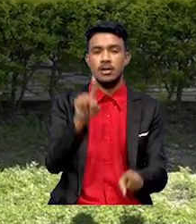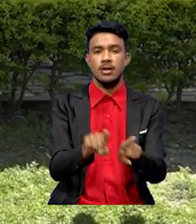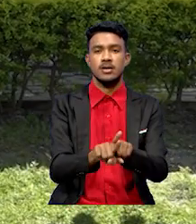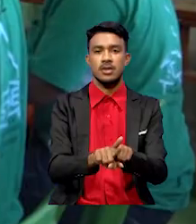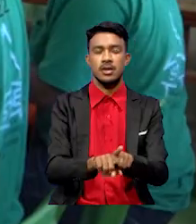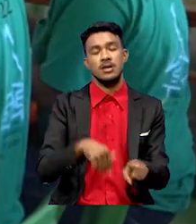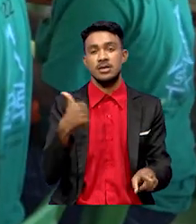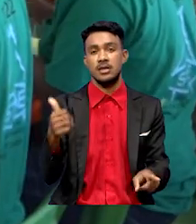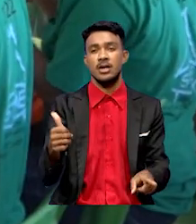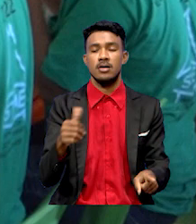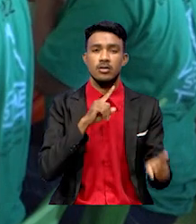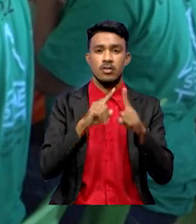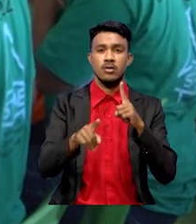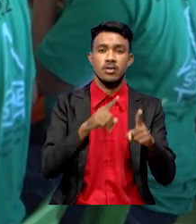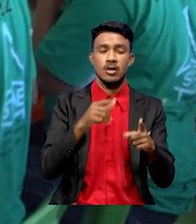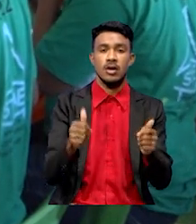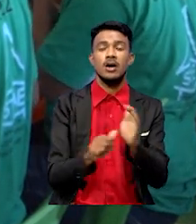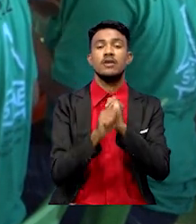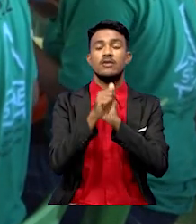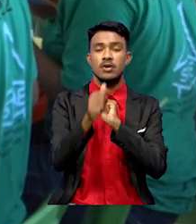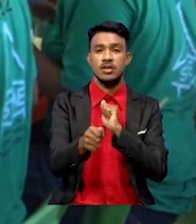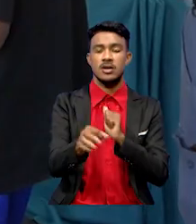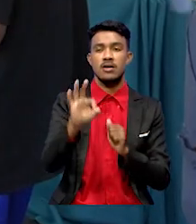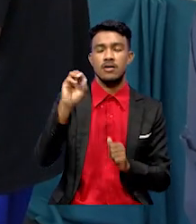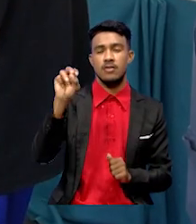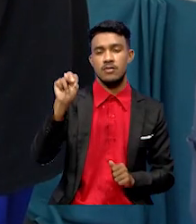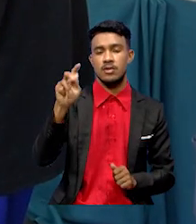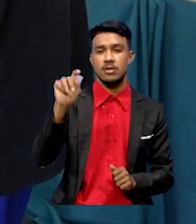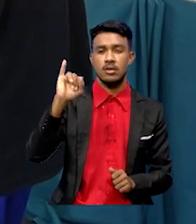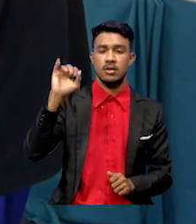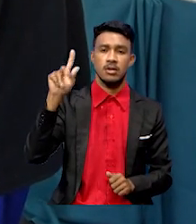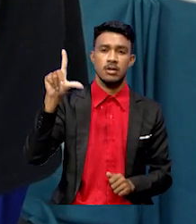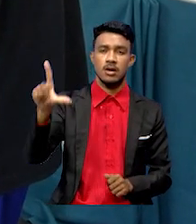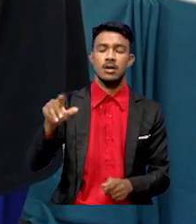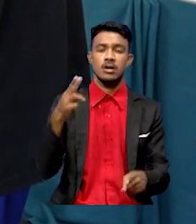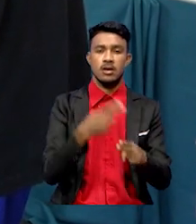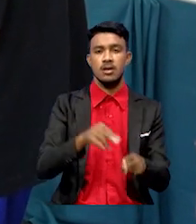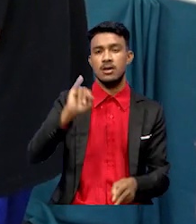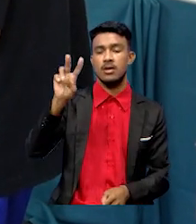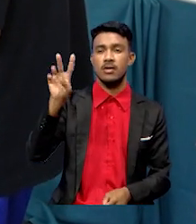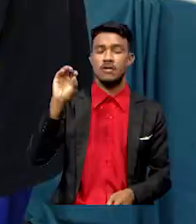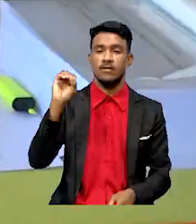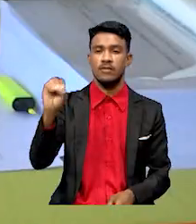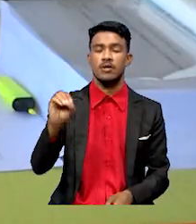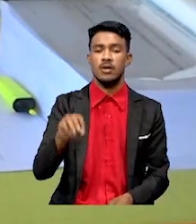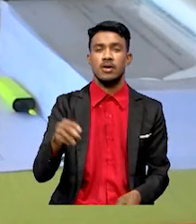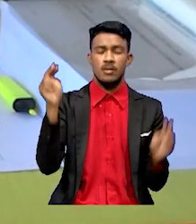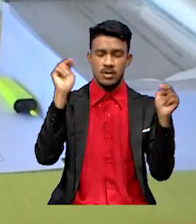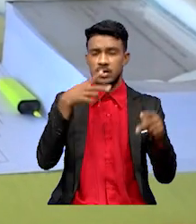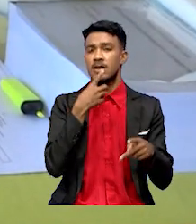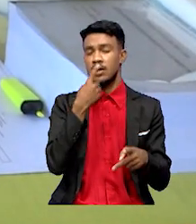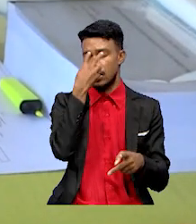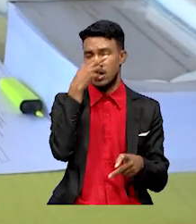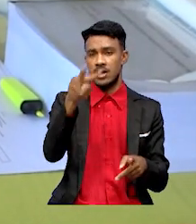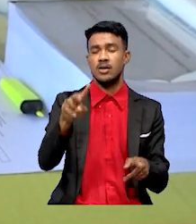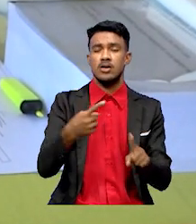selu koordinador advokasia Fontil Ivo Colimau Lai Costa Hateteng precisa hare di dia klasifikasaun husi lei